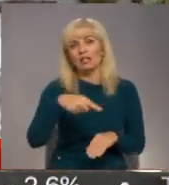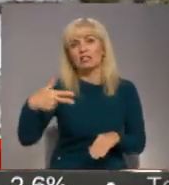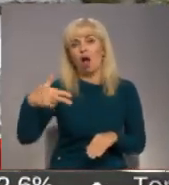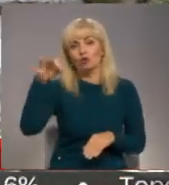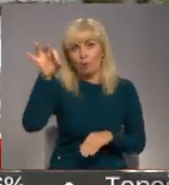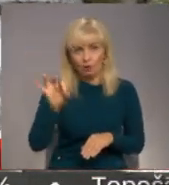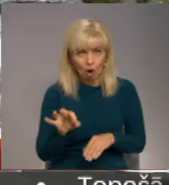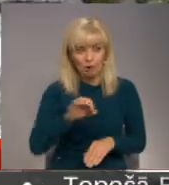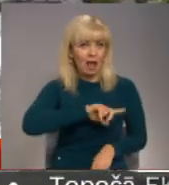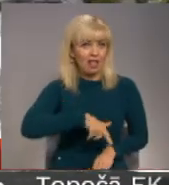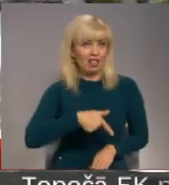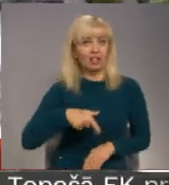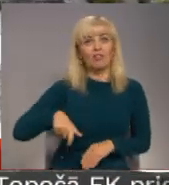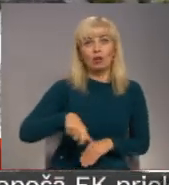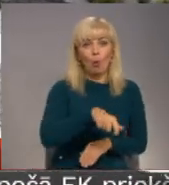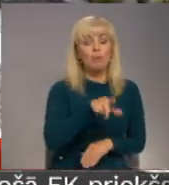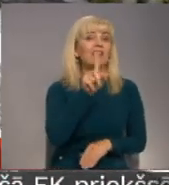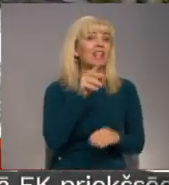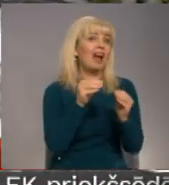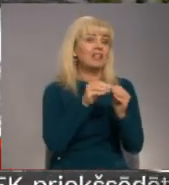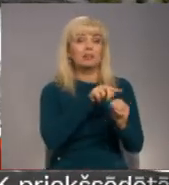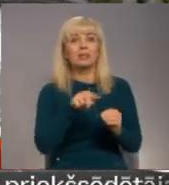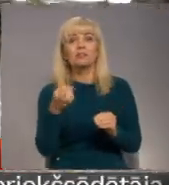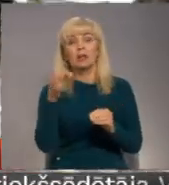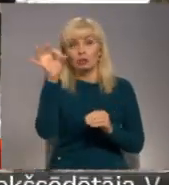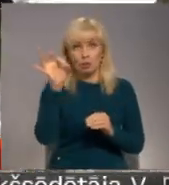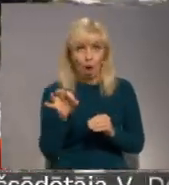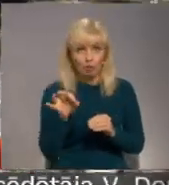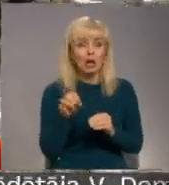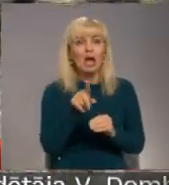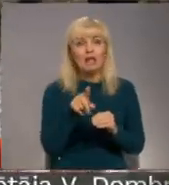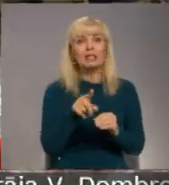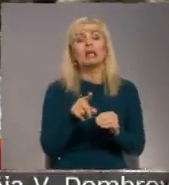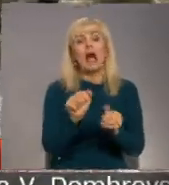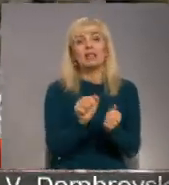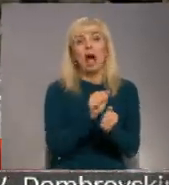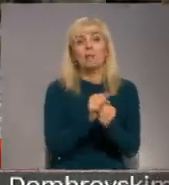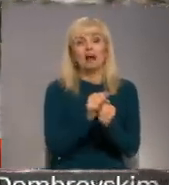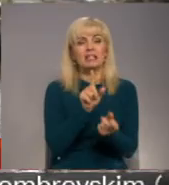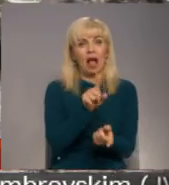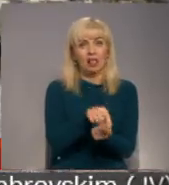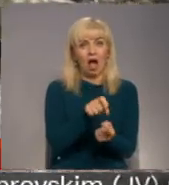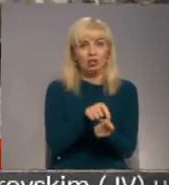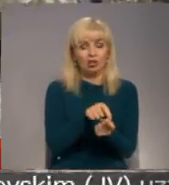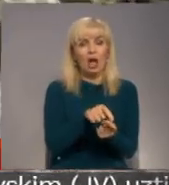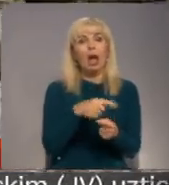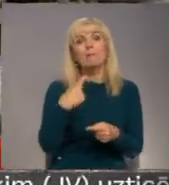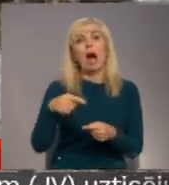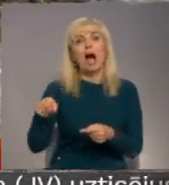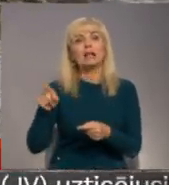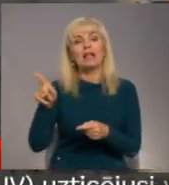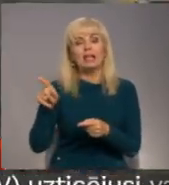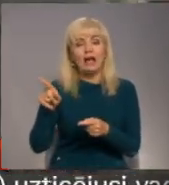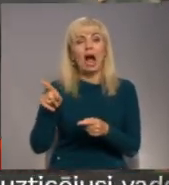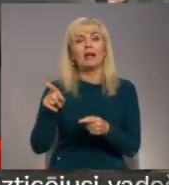40% līdz 80%, un Latvijas upēs tagad tikai 10% līdz 15% esot savvaļas lašu, pārējie ielaist no zivju